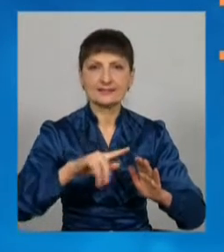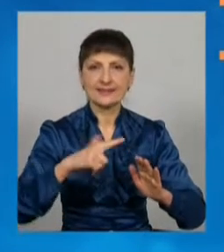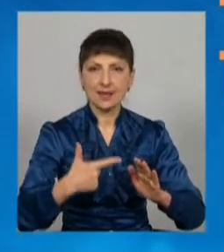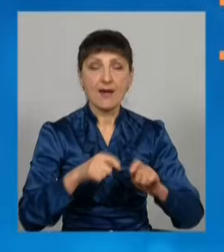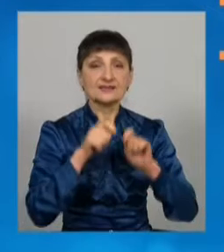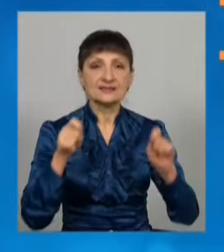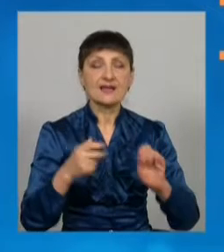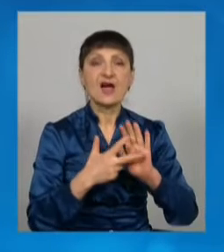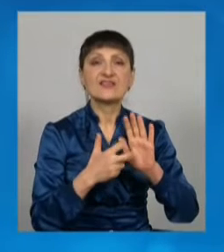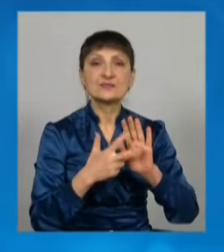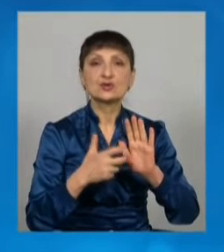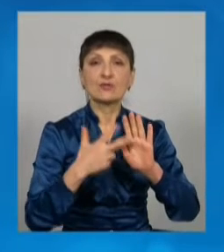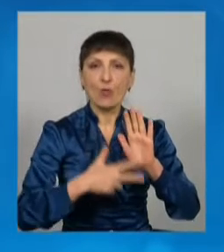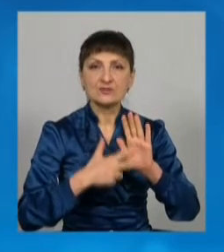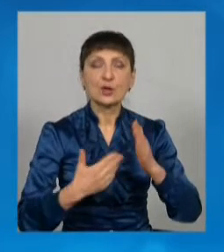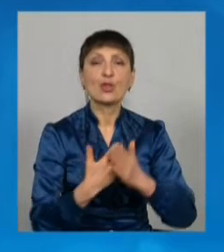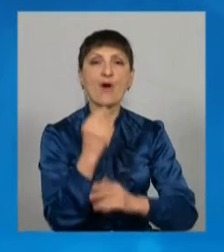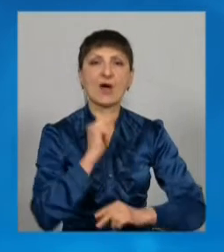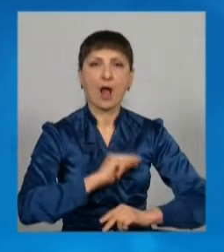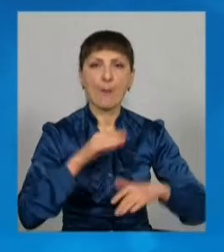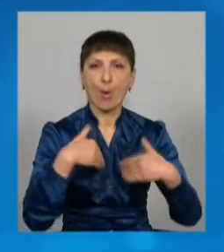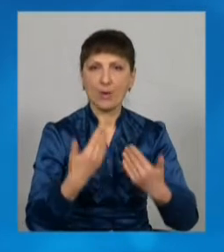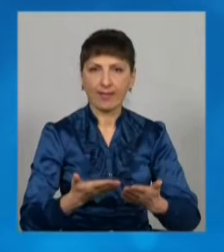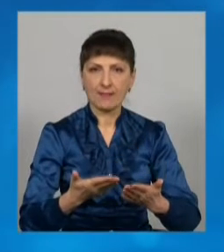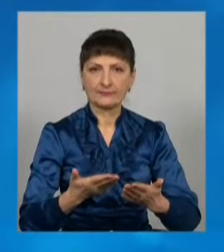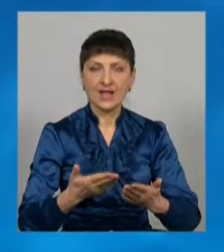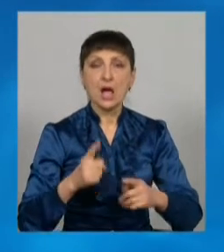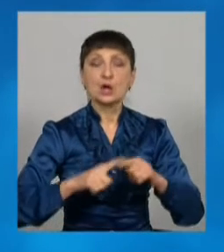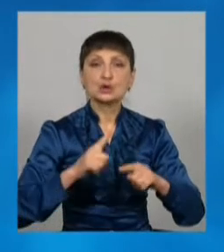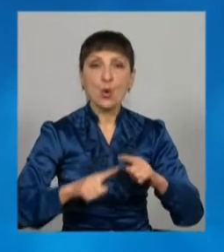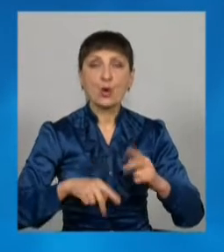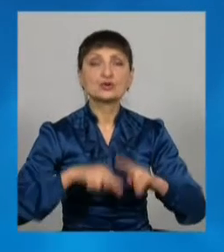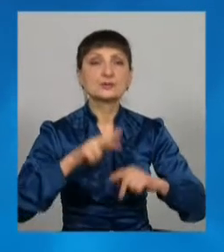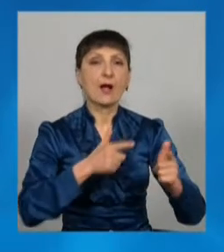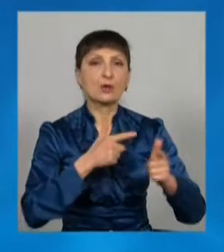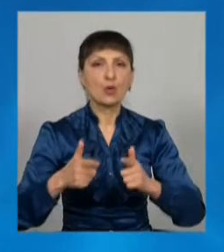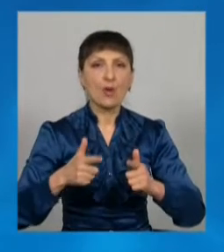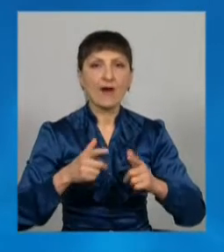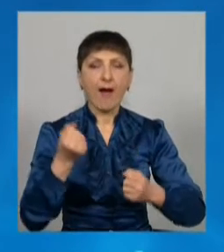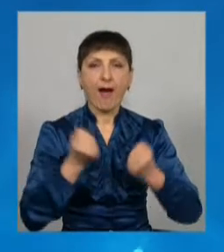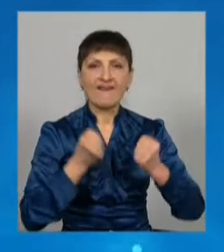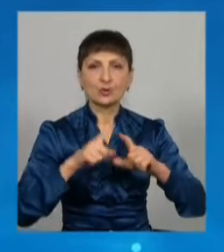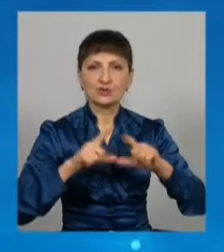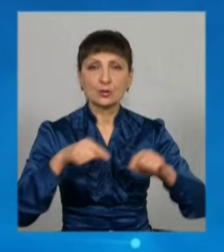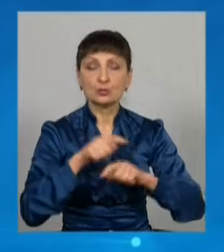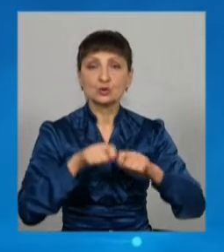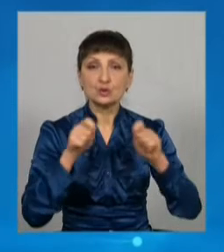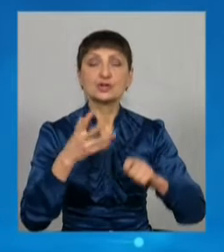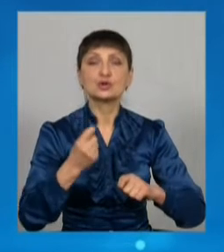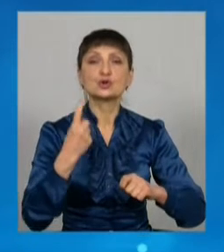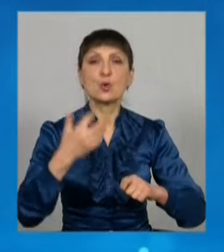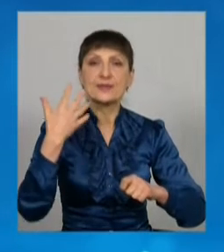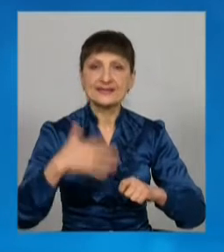созданием 880 новых рабочих мест. Совсем скоро достроят автосалон «Вираж», где будет создано еще